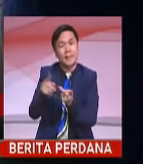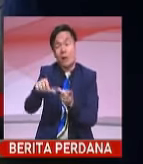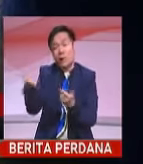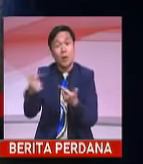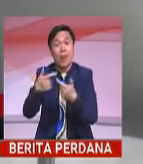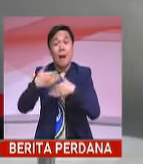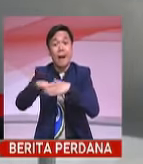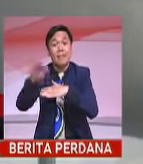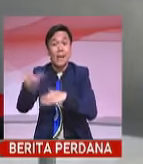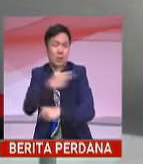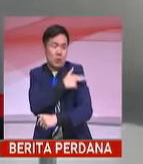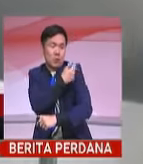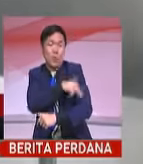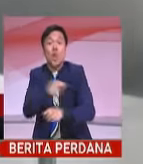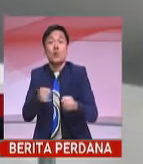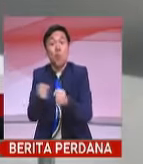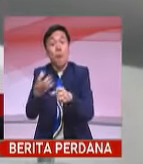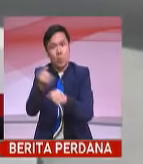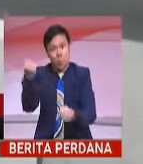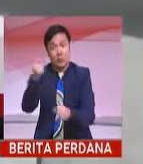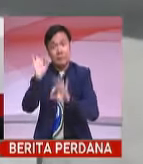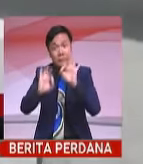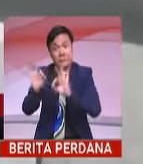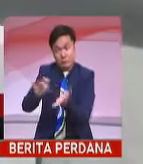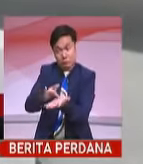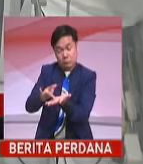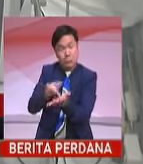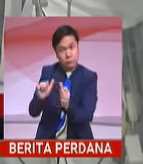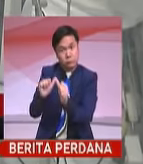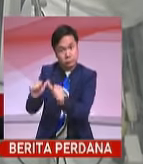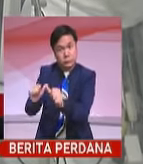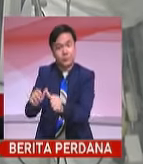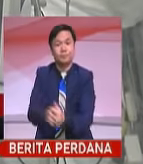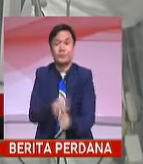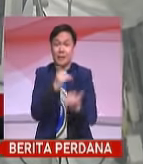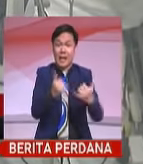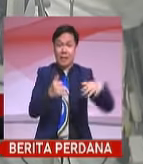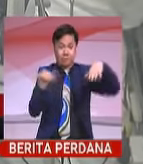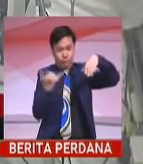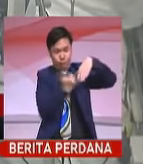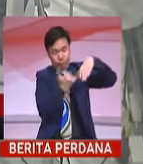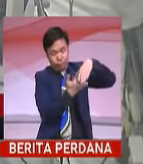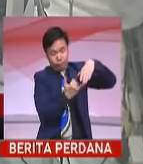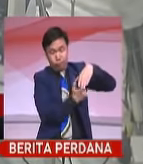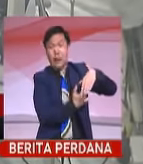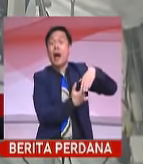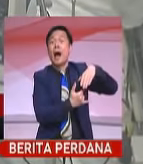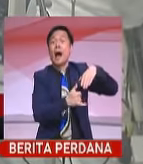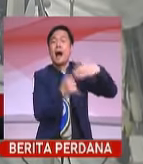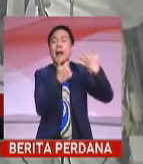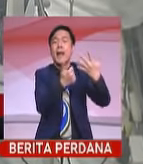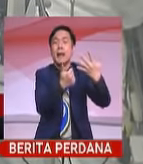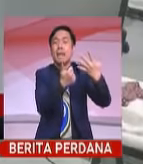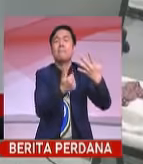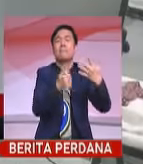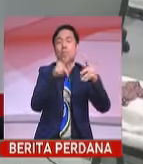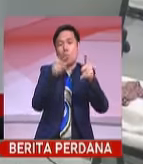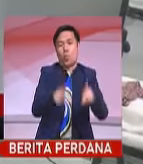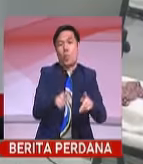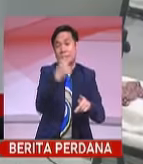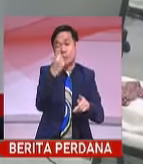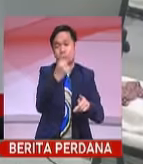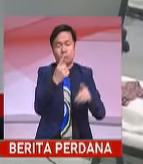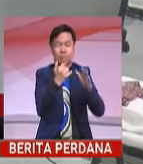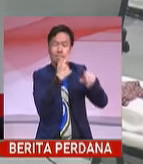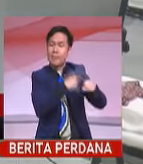Buloh jika memerlukan rawatan lanjut. Setakat ini, MARIA boleh menempatkan maksimum 6 orang pesakit dalam